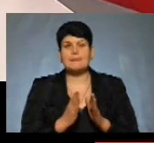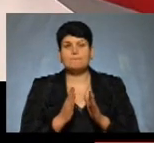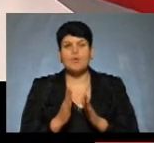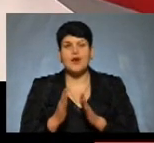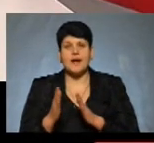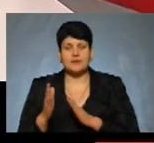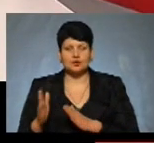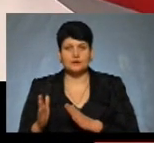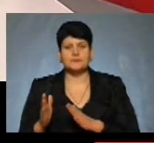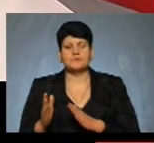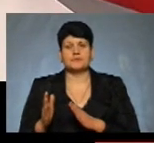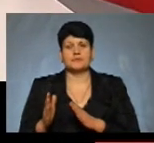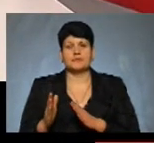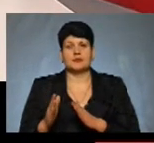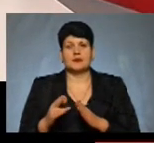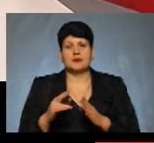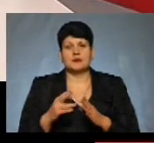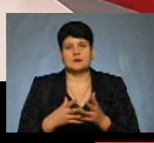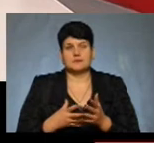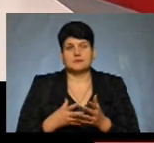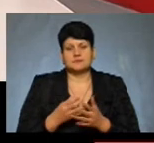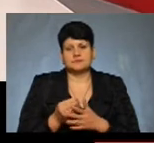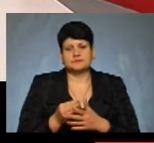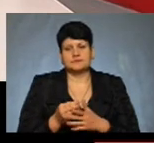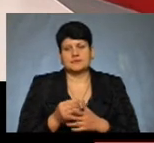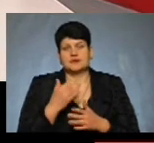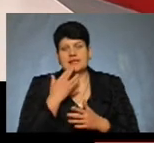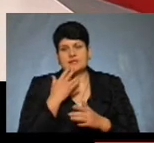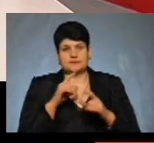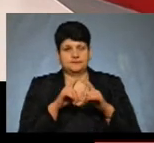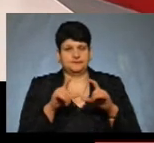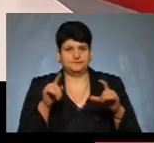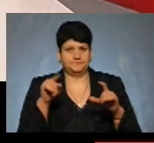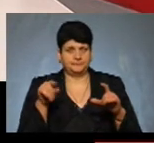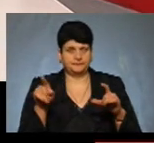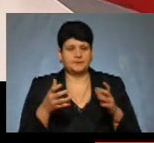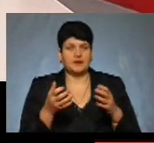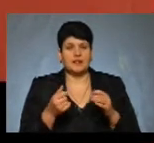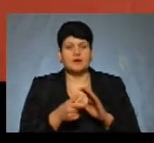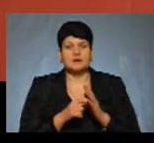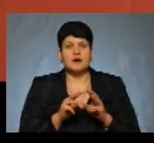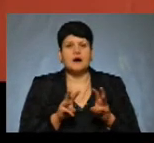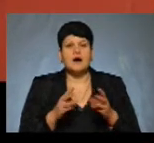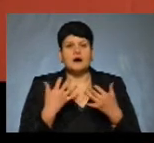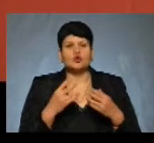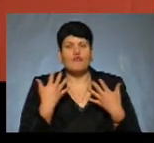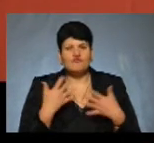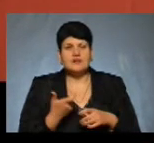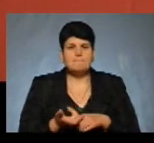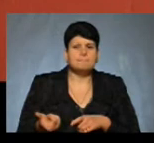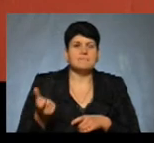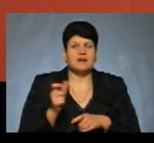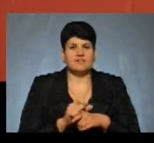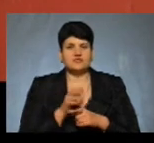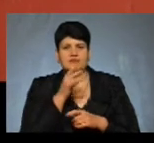розмитнення транспортних засобів на іноземній реєстрації, який був прийнятий Кабінетом. А ті, хто не розмитнив і вже перевищив термін